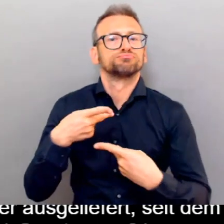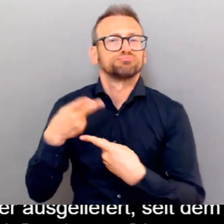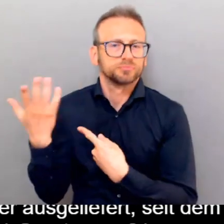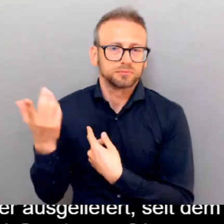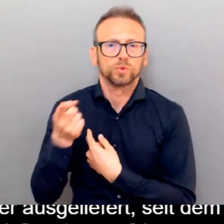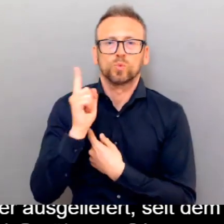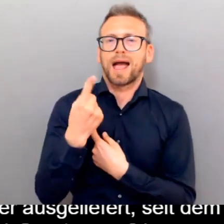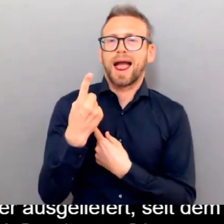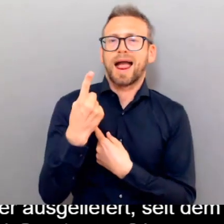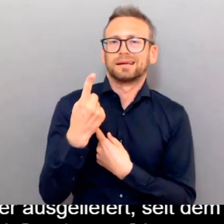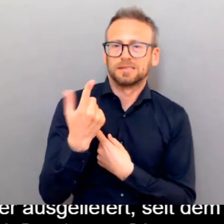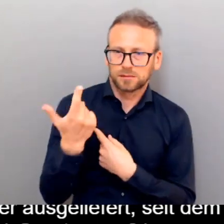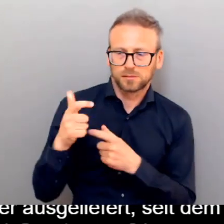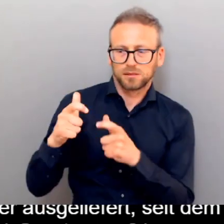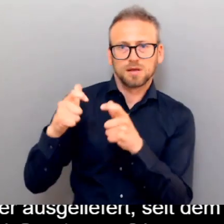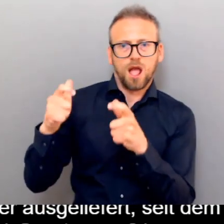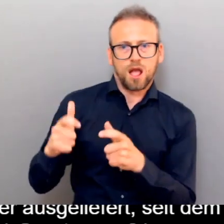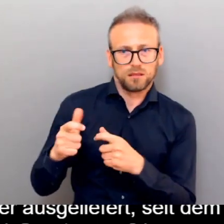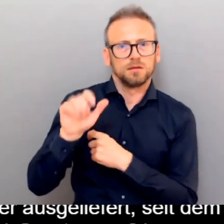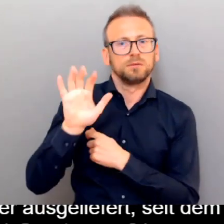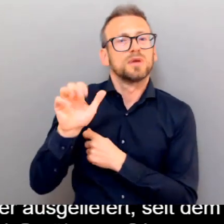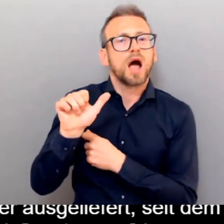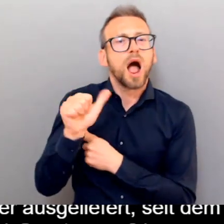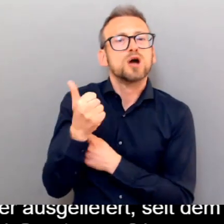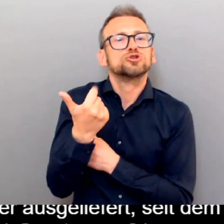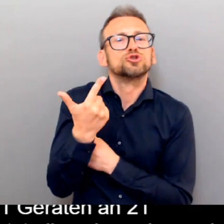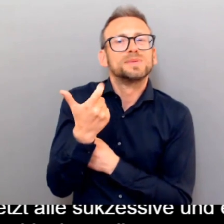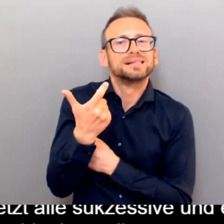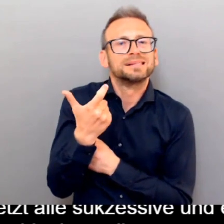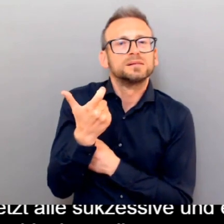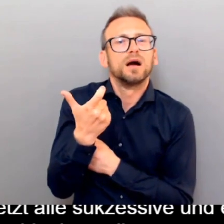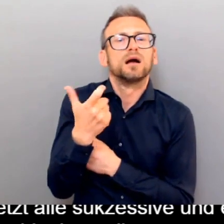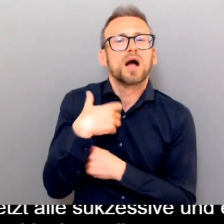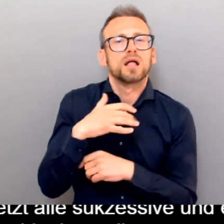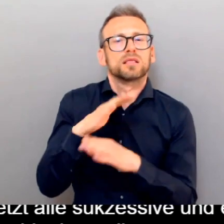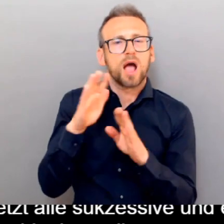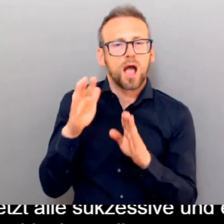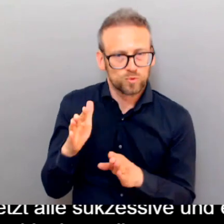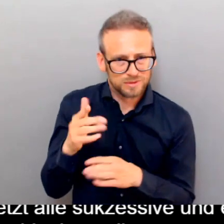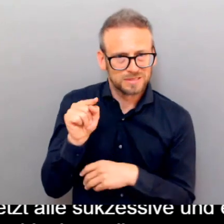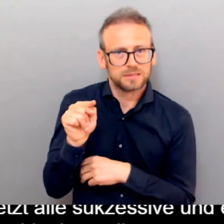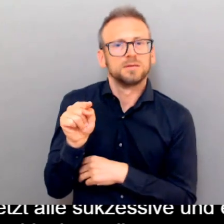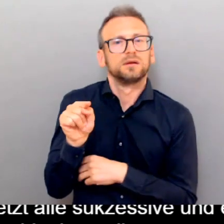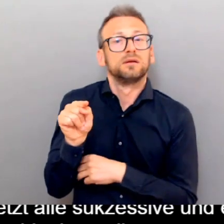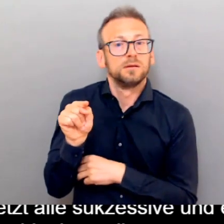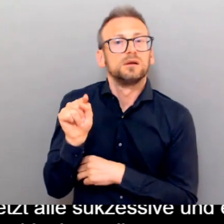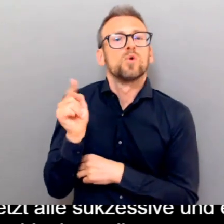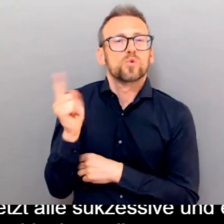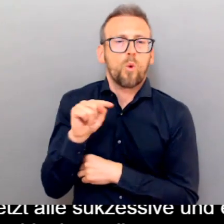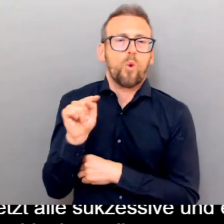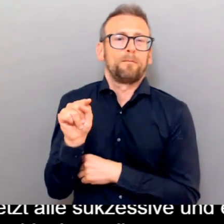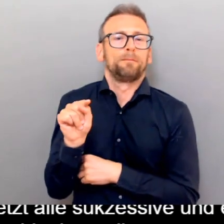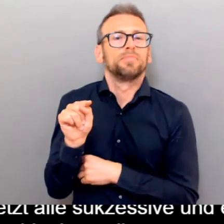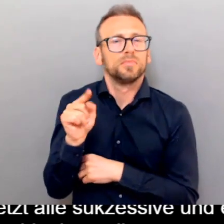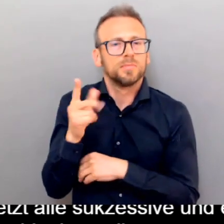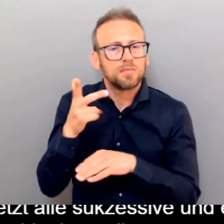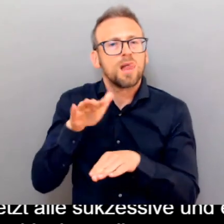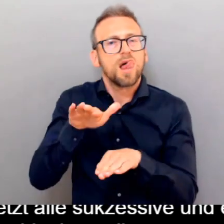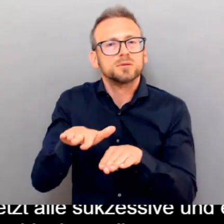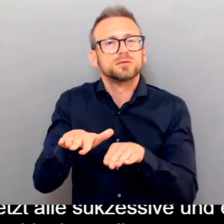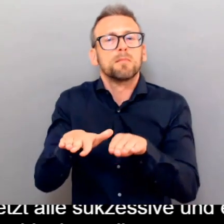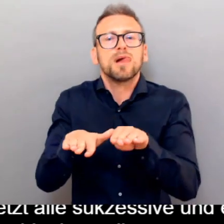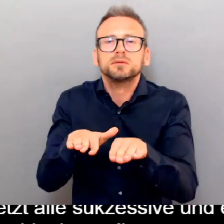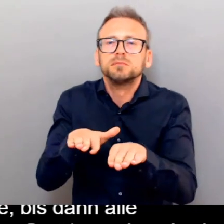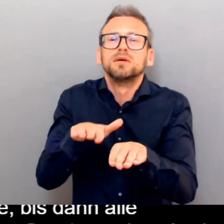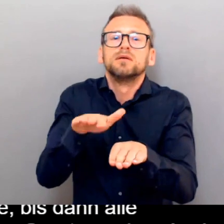aus dem Ausland dauert auch etwas. Aber hier ist doch etliches schon geschehen und auf dem Weg. Und wir sehen das sehr